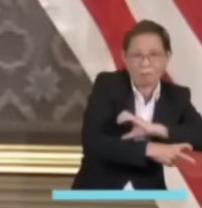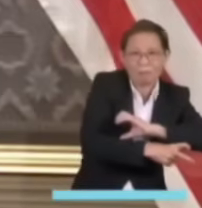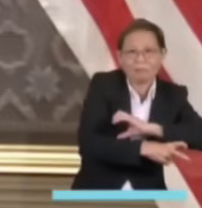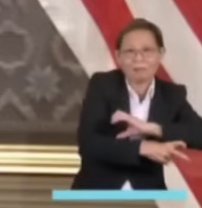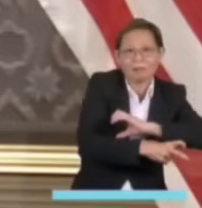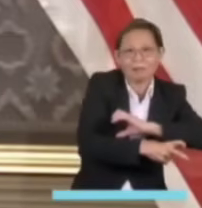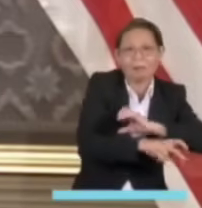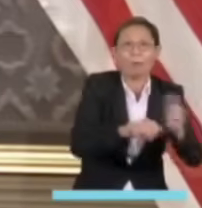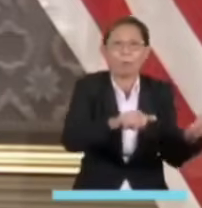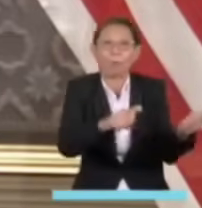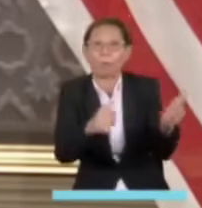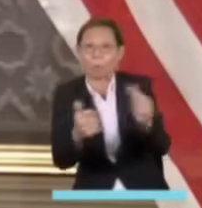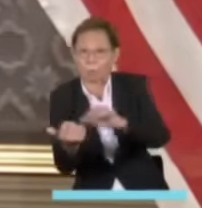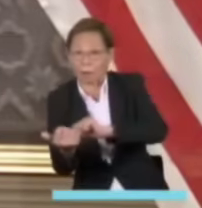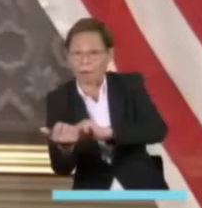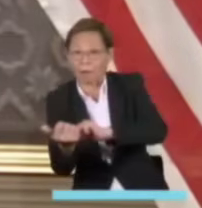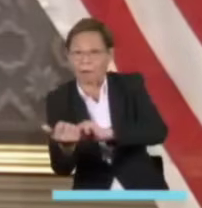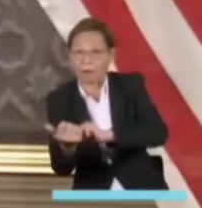oleh